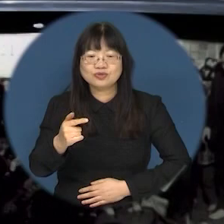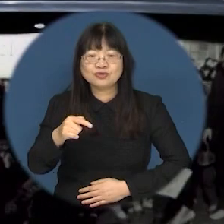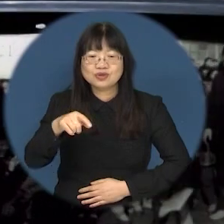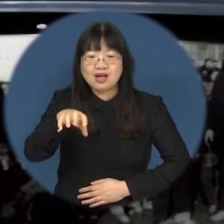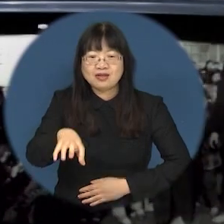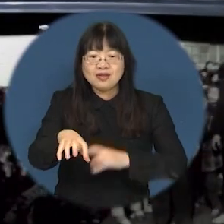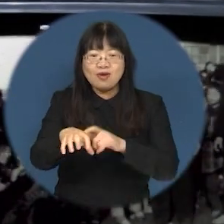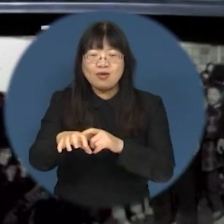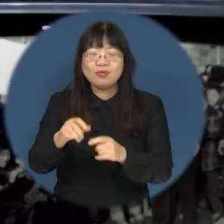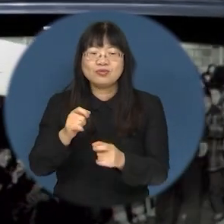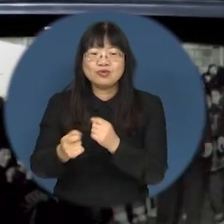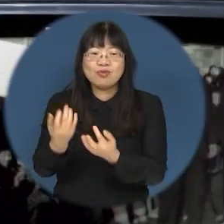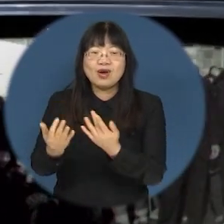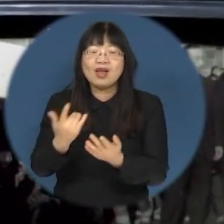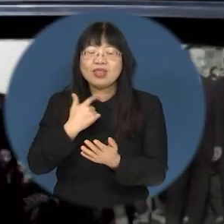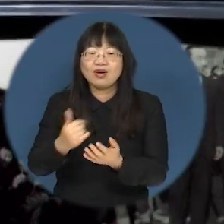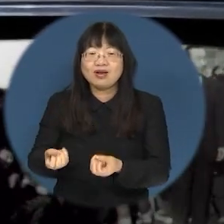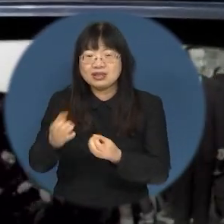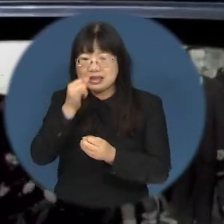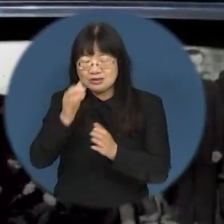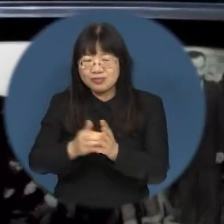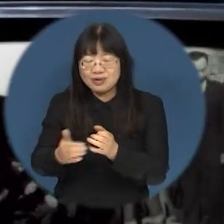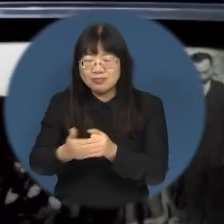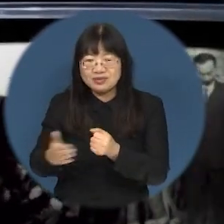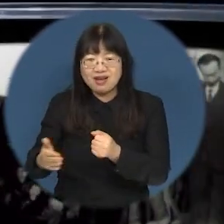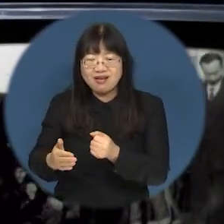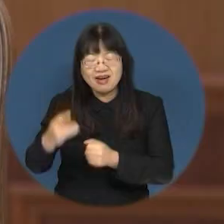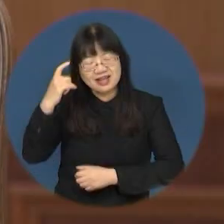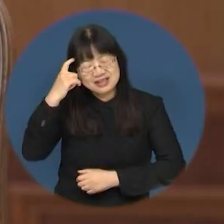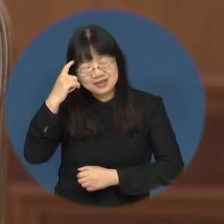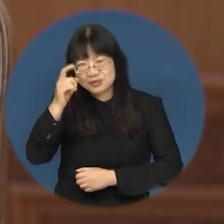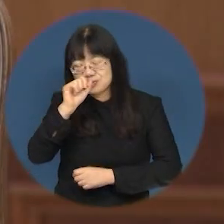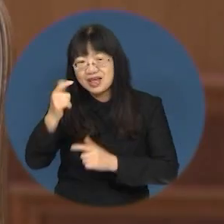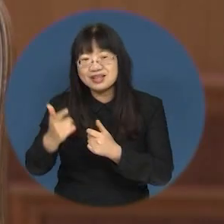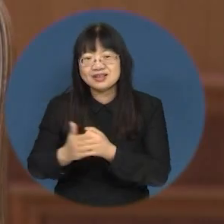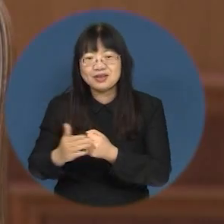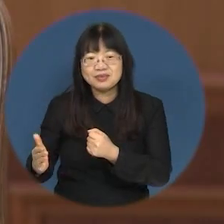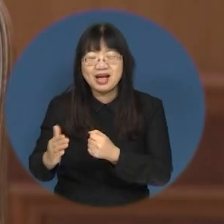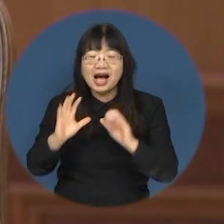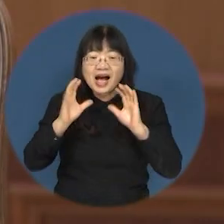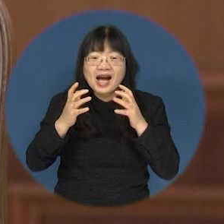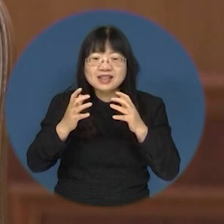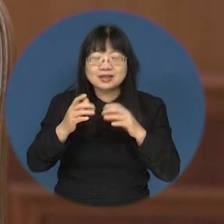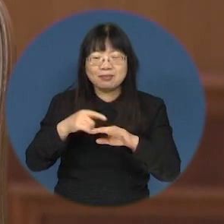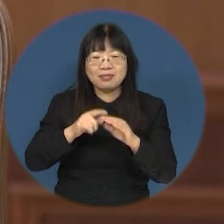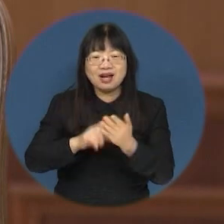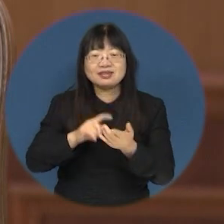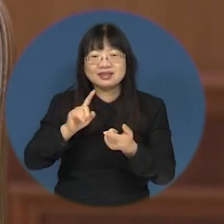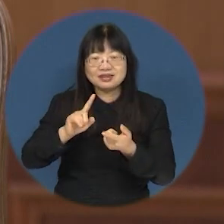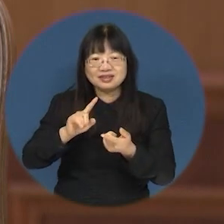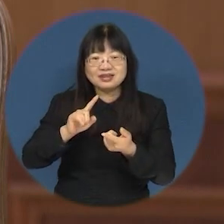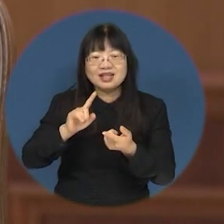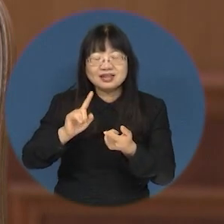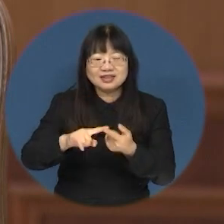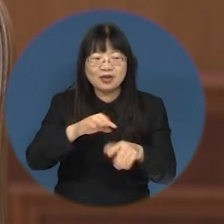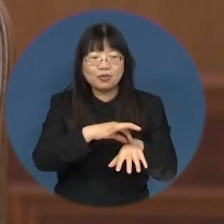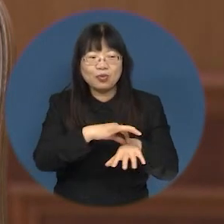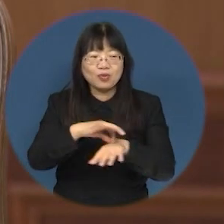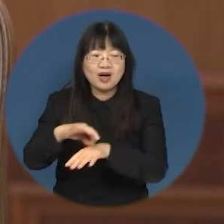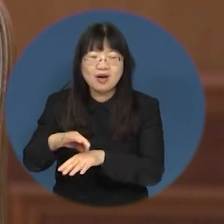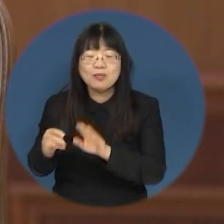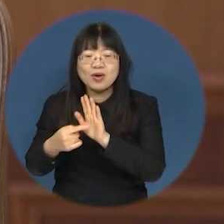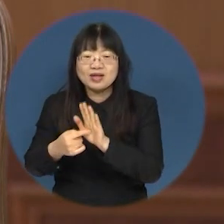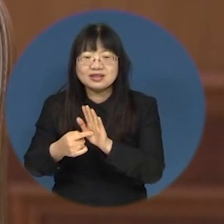정도로 인식들이 안 좋았던 시기이기 때문에 어떤 아이들의 어떤 동심을 있는 그대로 표현한다는 게 사실은 좀 작가로서는